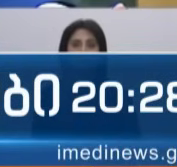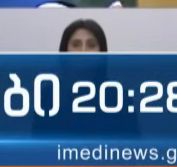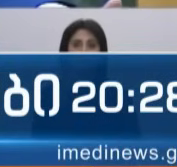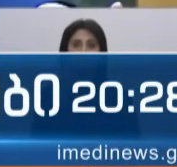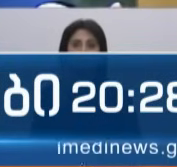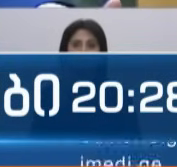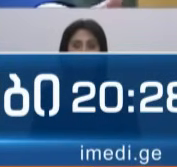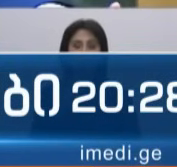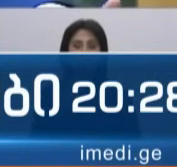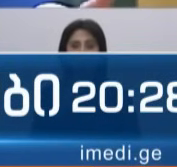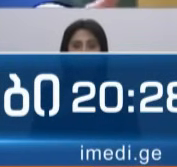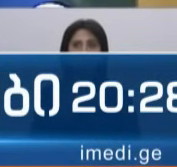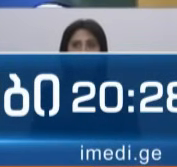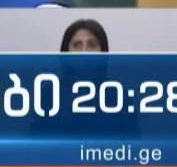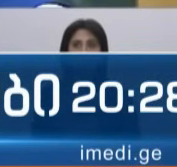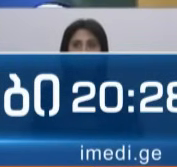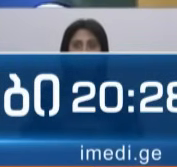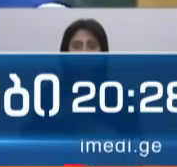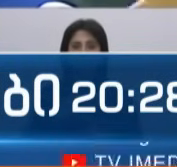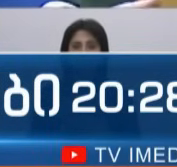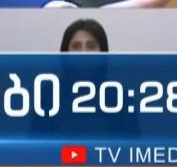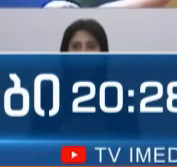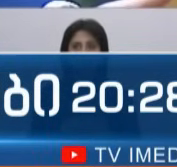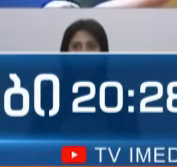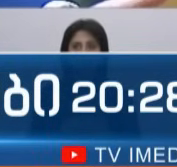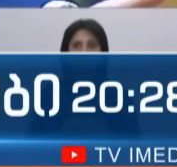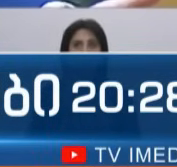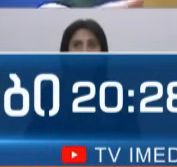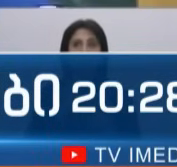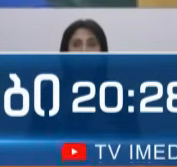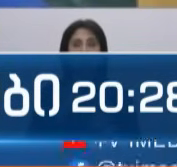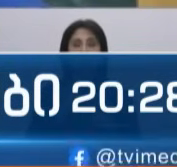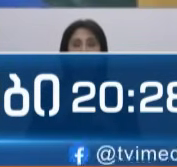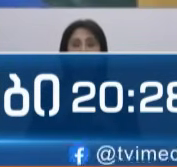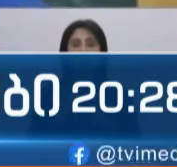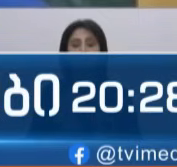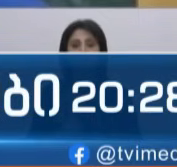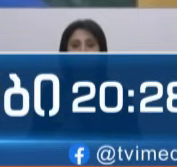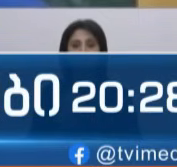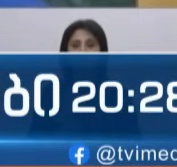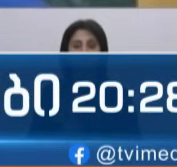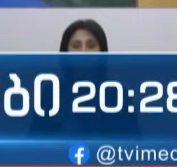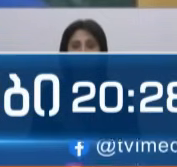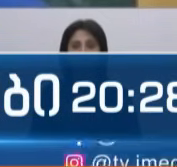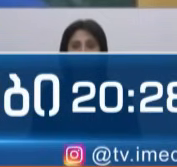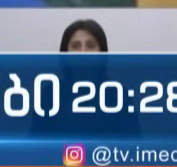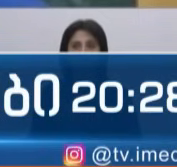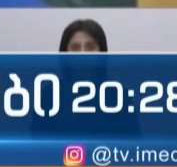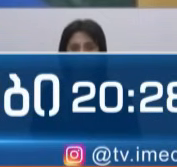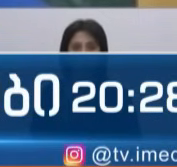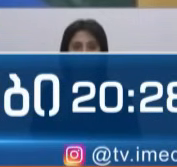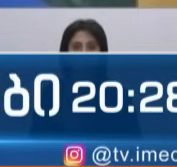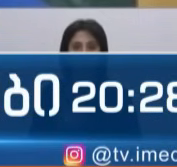ოსეთის ავტონომიური ოლქის საზღვრების აღდგენა. არ ვიცი, რა შეიძლება ამას დავარქვა, თუ არა